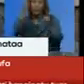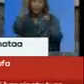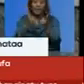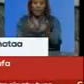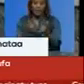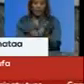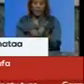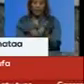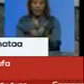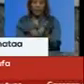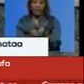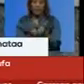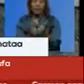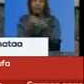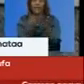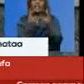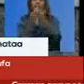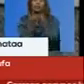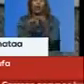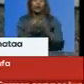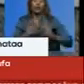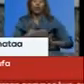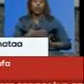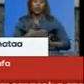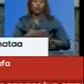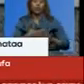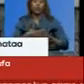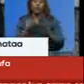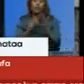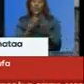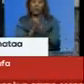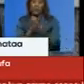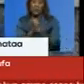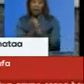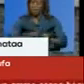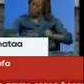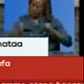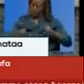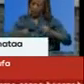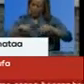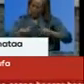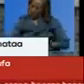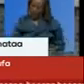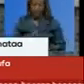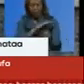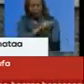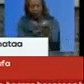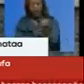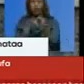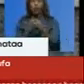በመጨረሻም ከትግል ጓዶቼ በዝለት ጊዜ ብርታት በድካም ጊዜ ኃይል